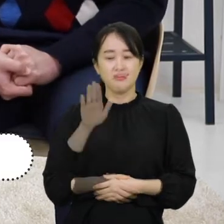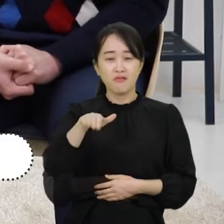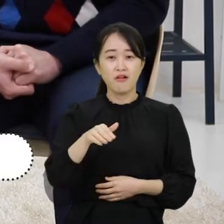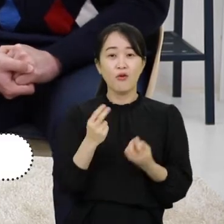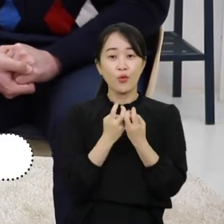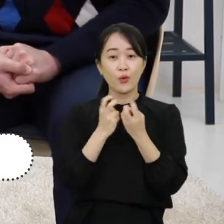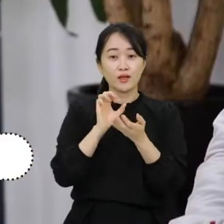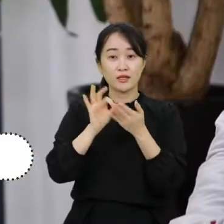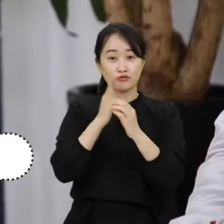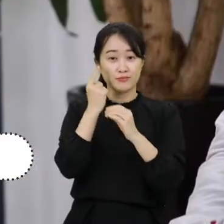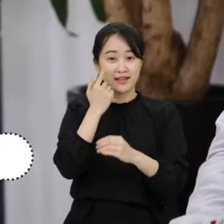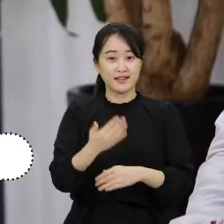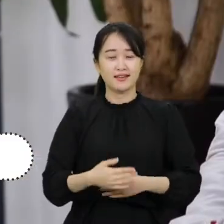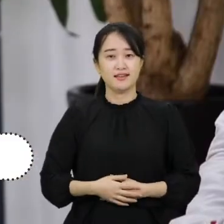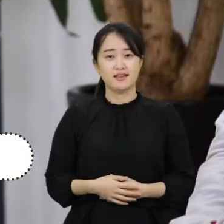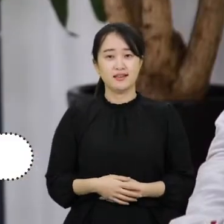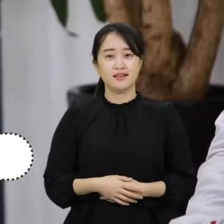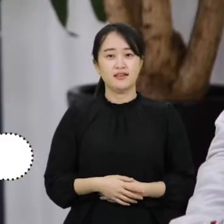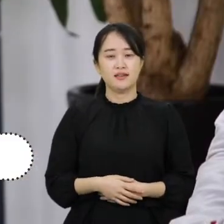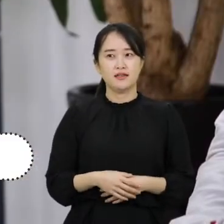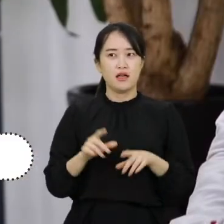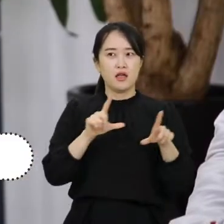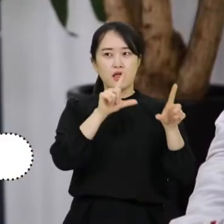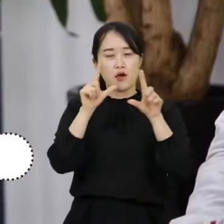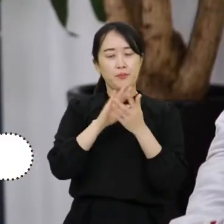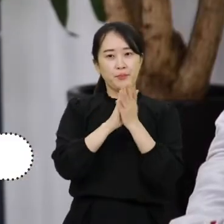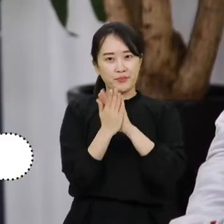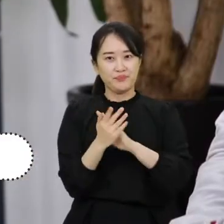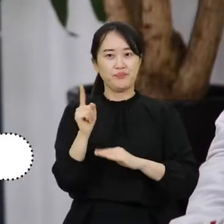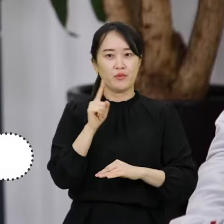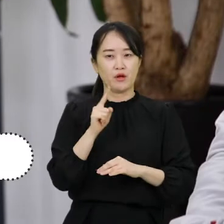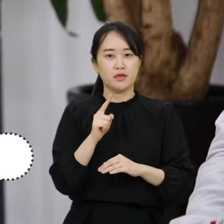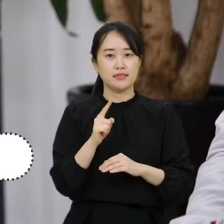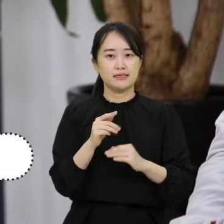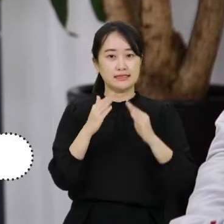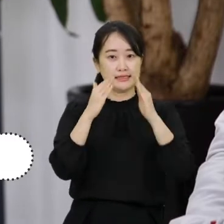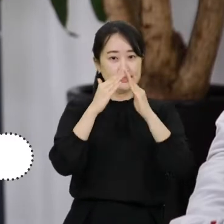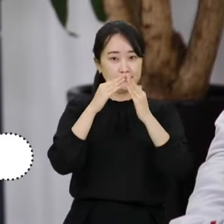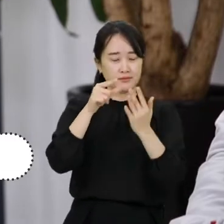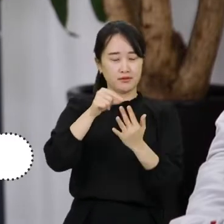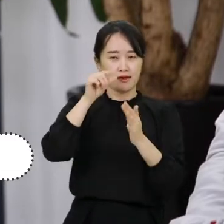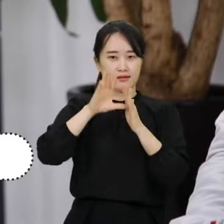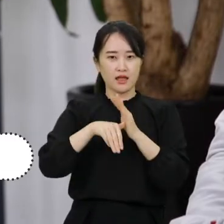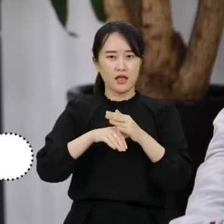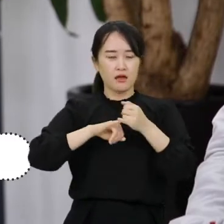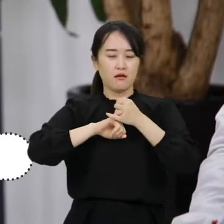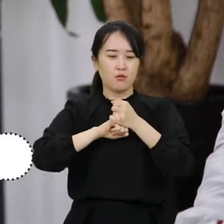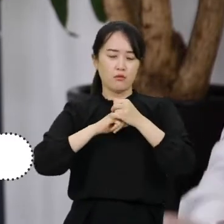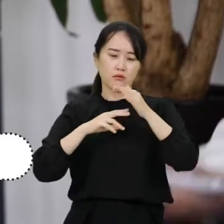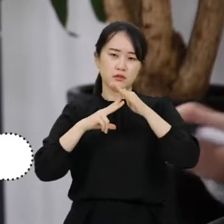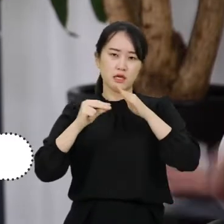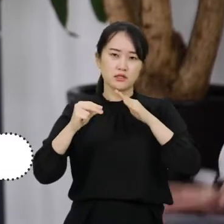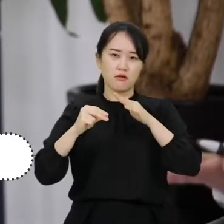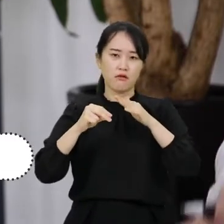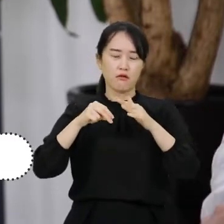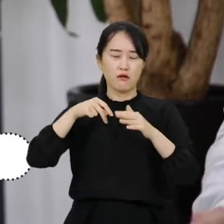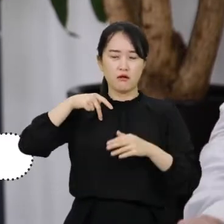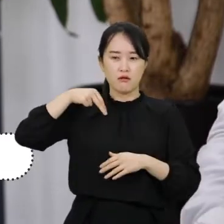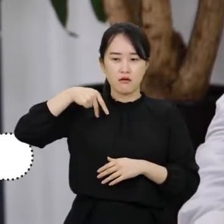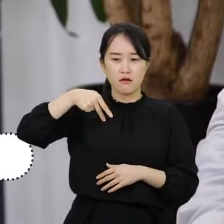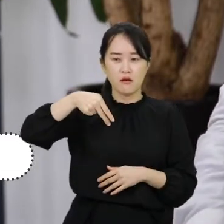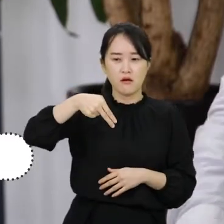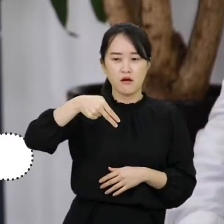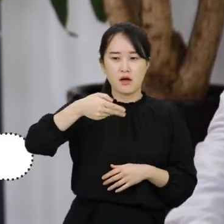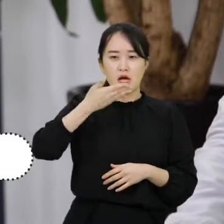씨는 어떻게 이용하고 계세요? 제 생활이 어떻게 달라졌냐면 집을 선택할 때 있어서 꼭 지하철역을 도보로 갈 수